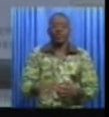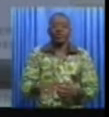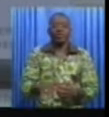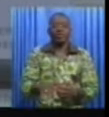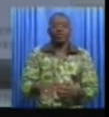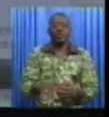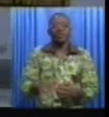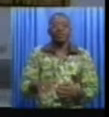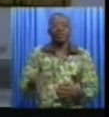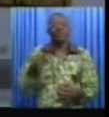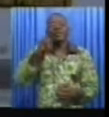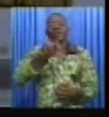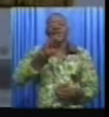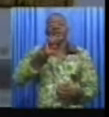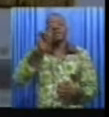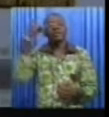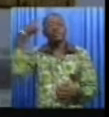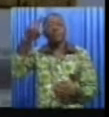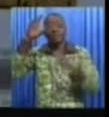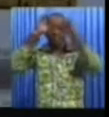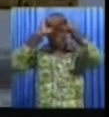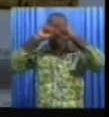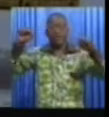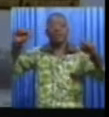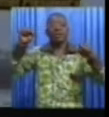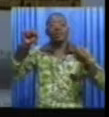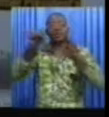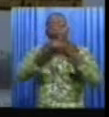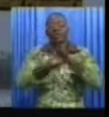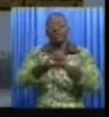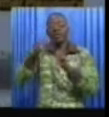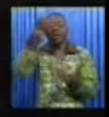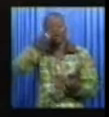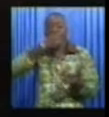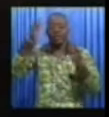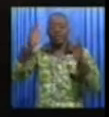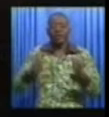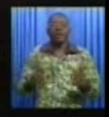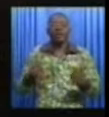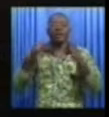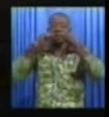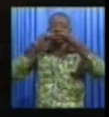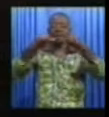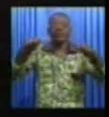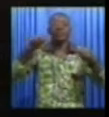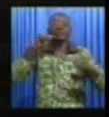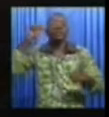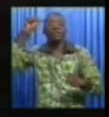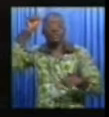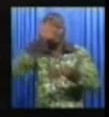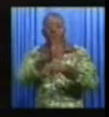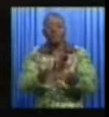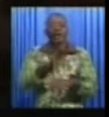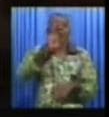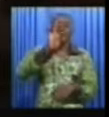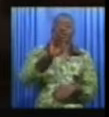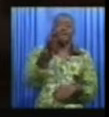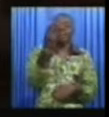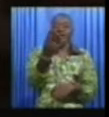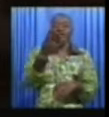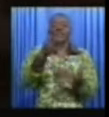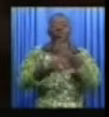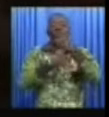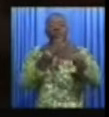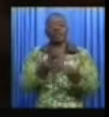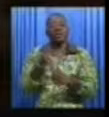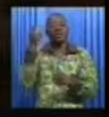Nelson Mandela est dans un état critique. La présidence sud-africaine l'a annoncé hier soir dans un communiqué. Il a 94 ans et est hospitalisé